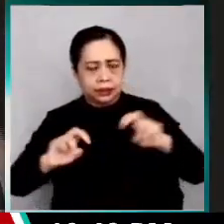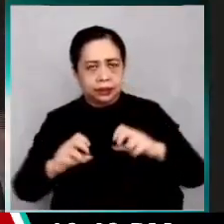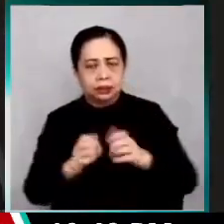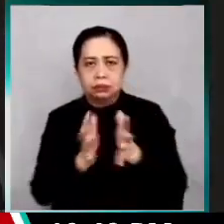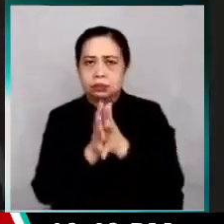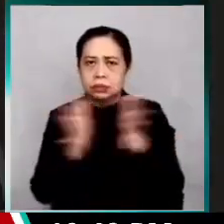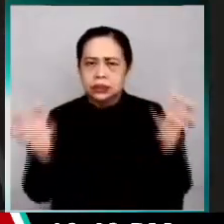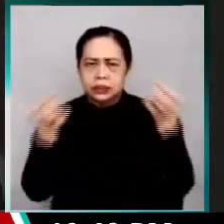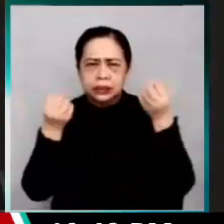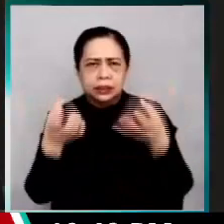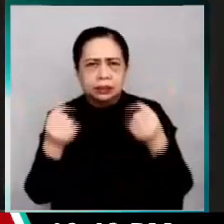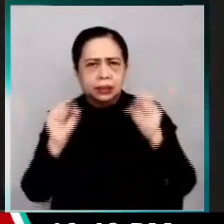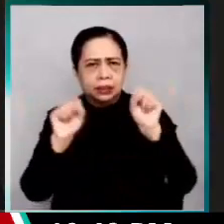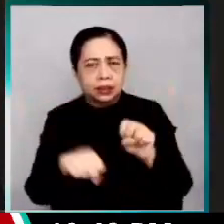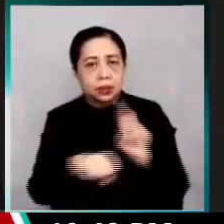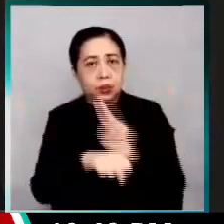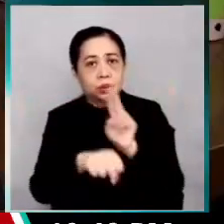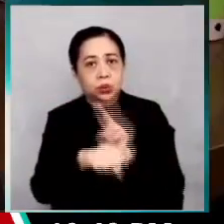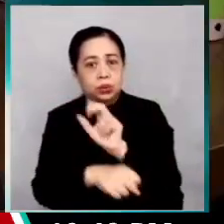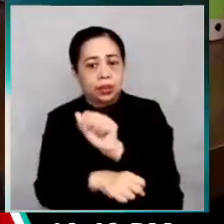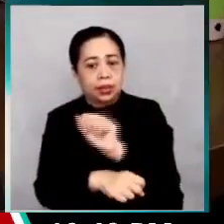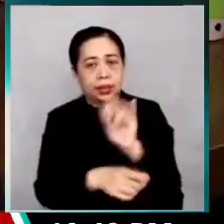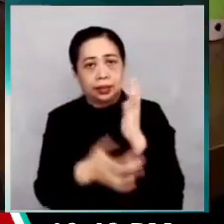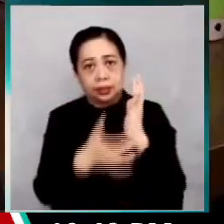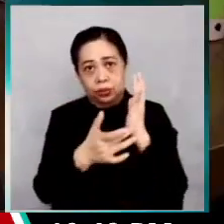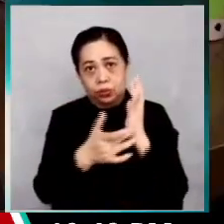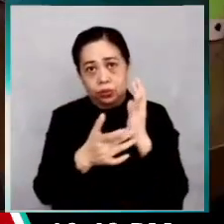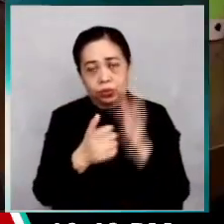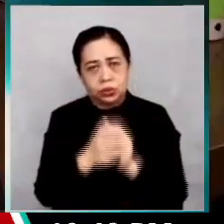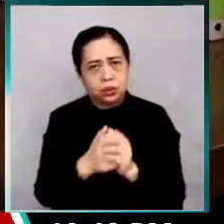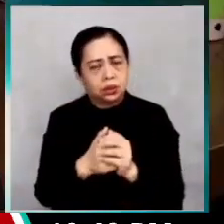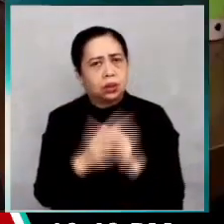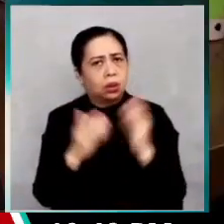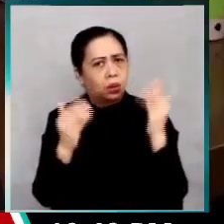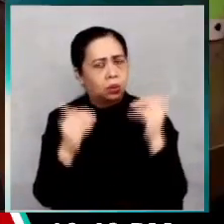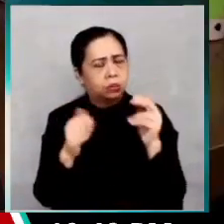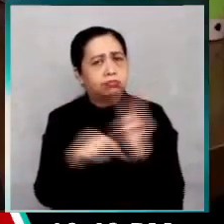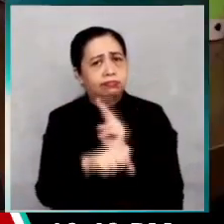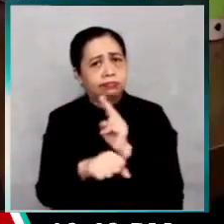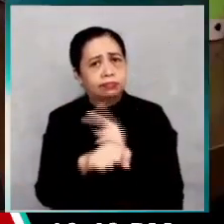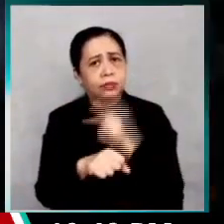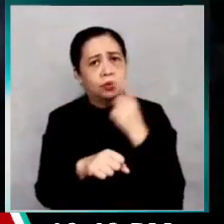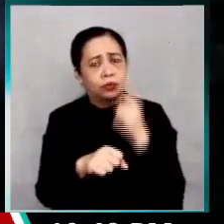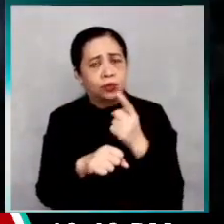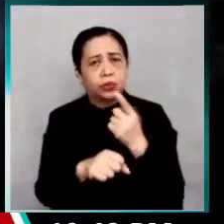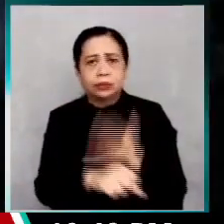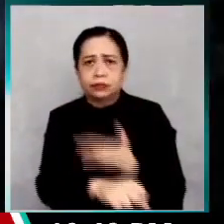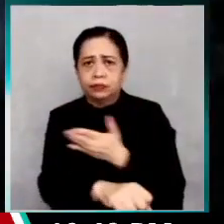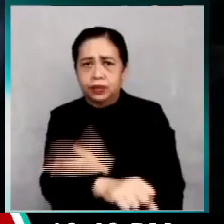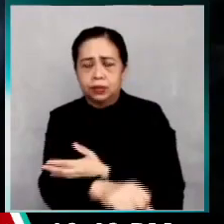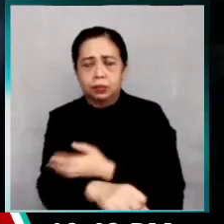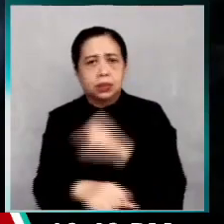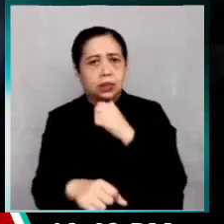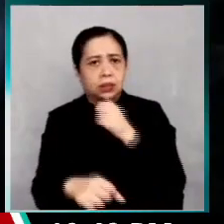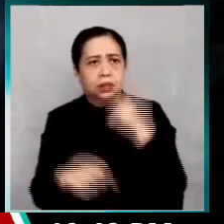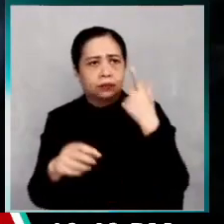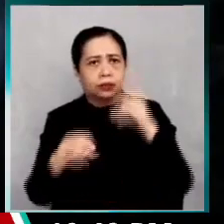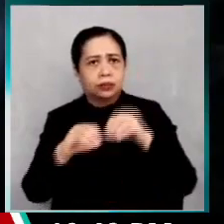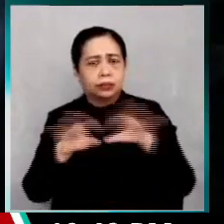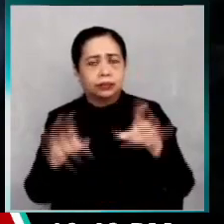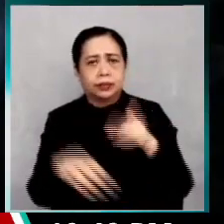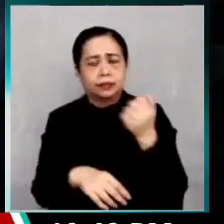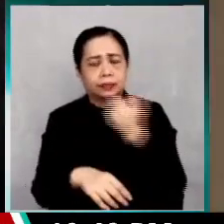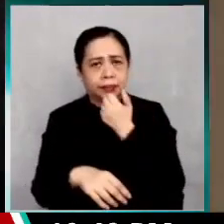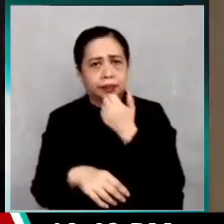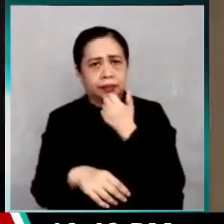nang pwedeng magawa gamit ang AI technology. Sana raw magamit ito para sa pag-unlad at hindi sa pagpapakalat ng maling